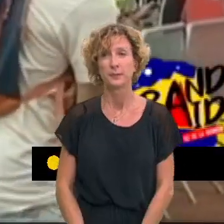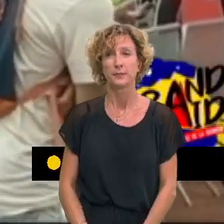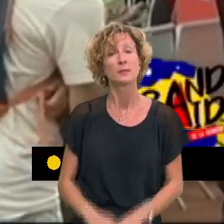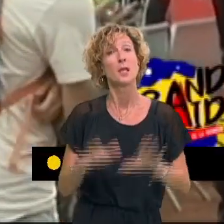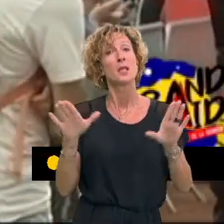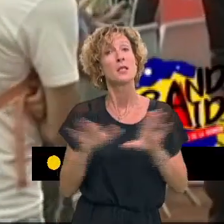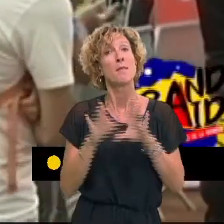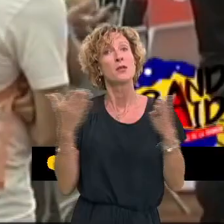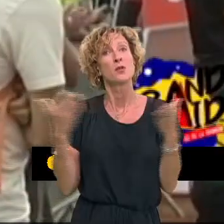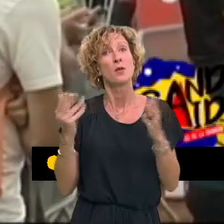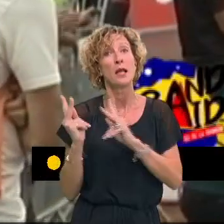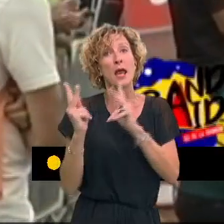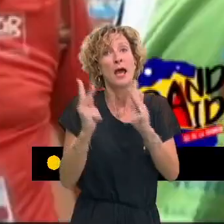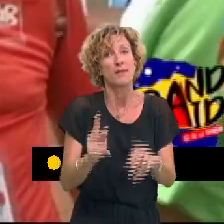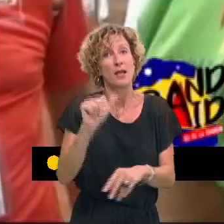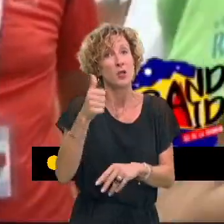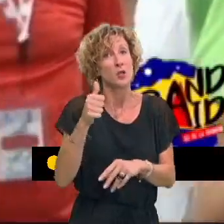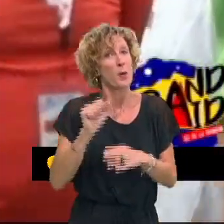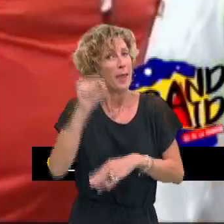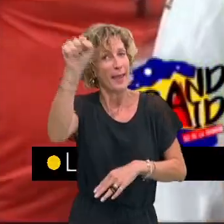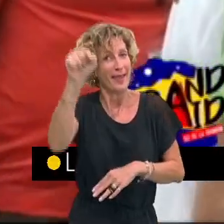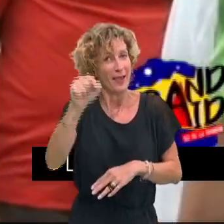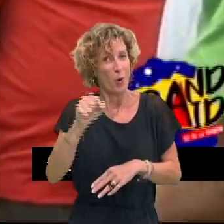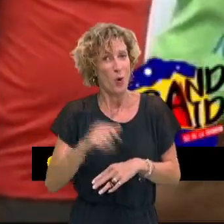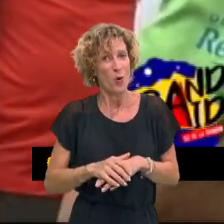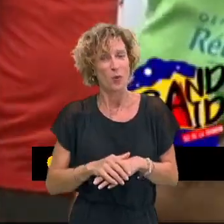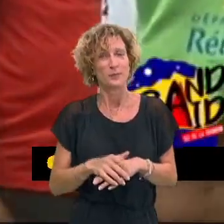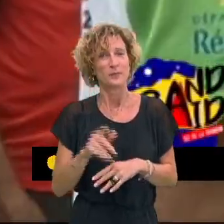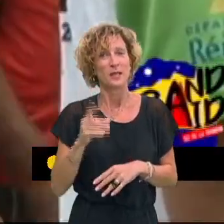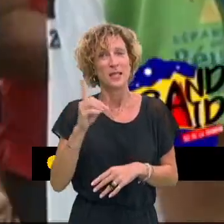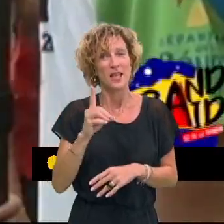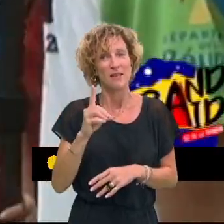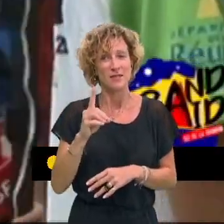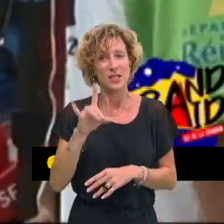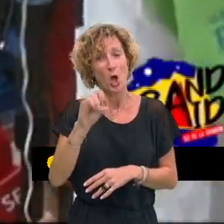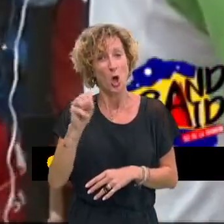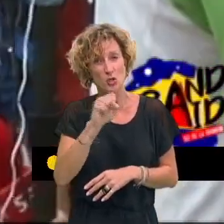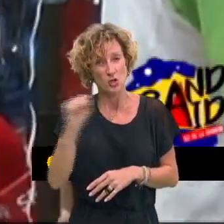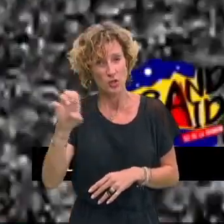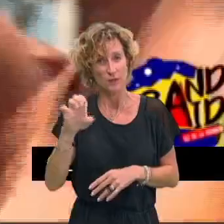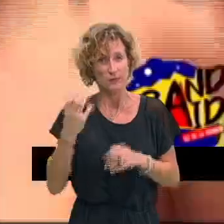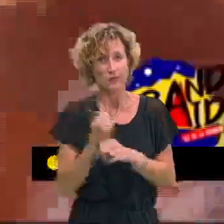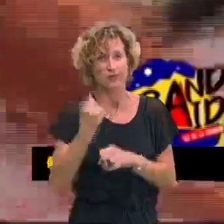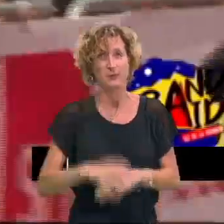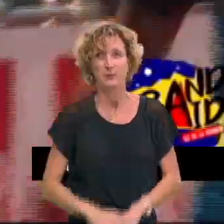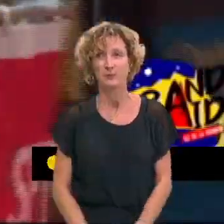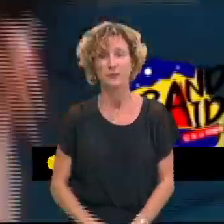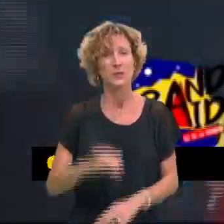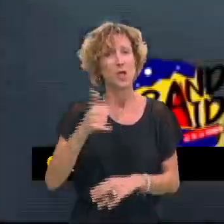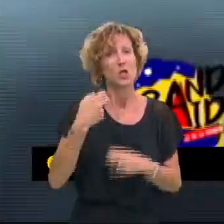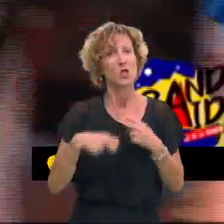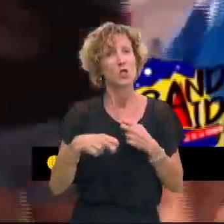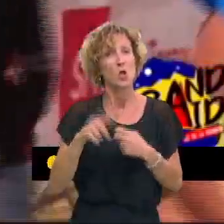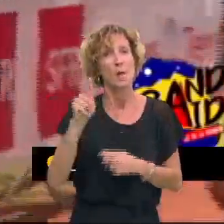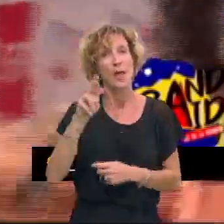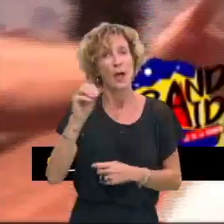jour, l'arrivée du premier héros du Grand Raid au stade de la Redoute, David Hauss, qui vient de boucler la Mascareigne. Jean-Pierre Grondin,